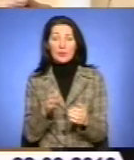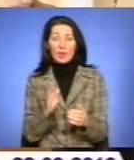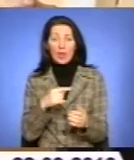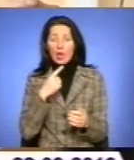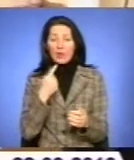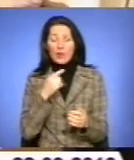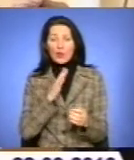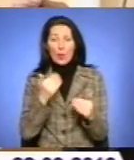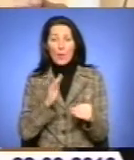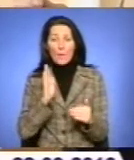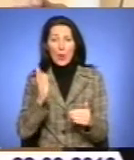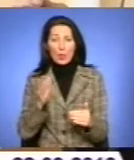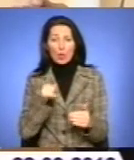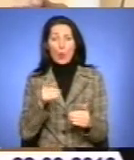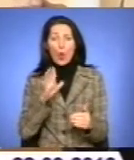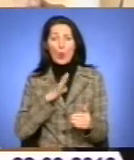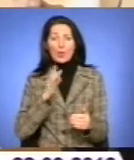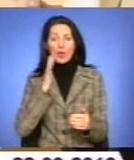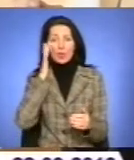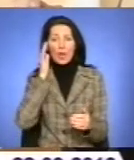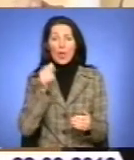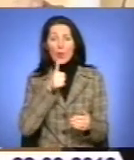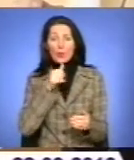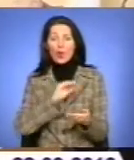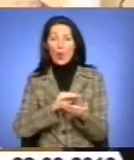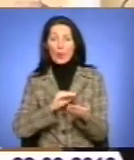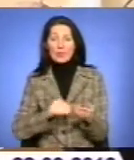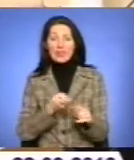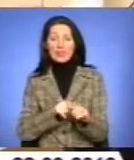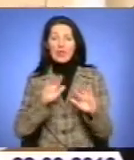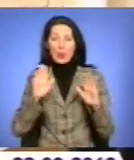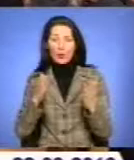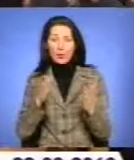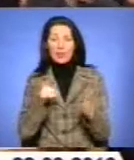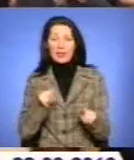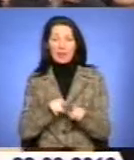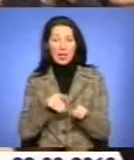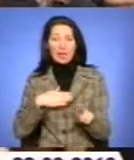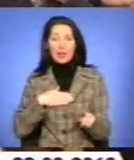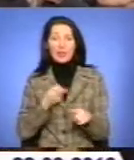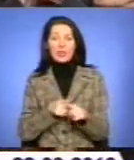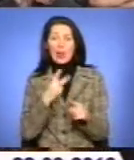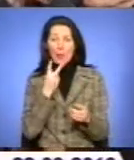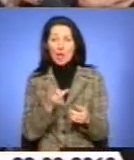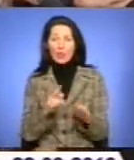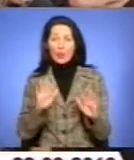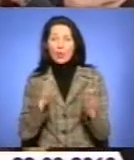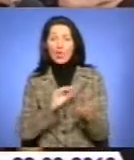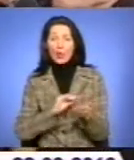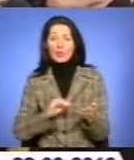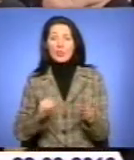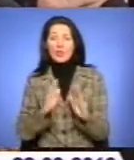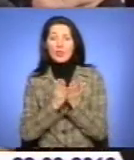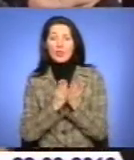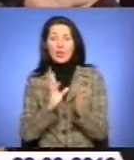От тому і була ідея спробувати описати ті події так, як ми це бачимо. Події, які описані в книжці «На вістрі боротьби